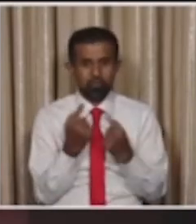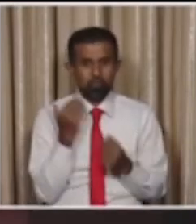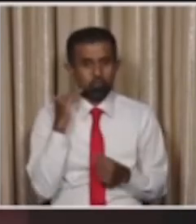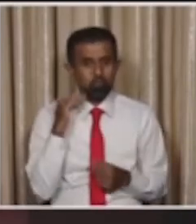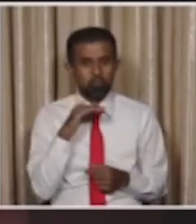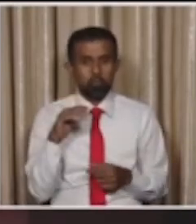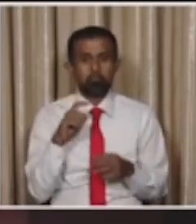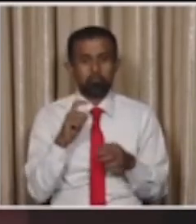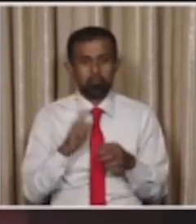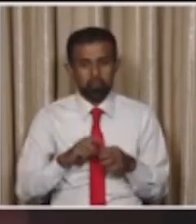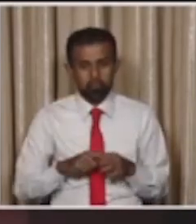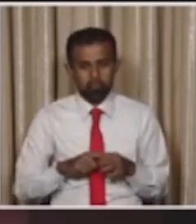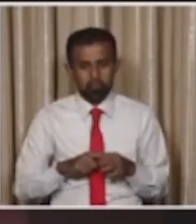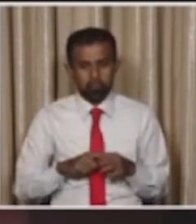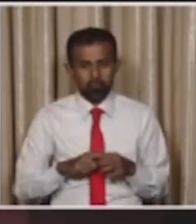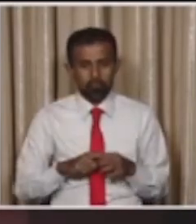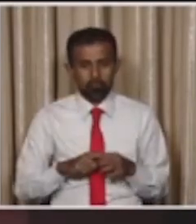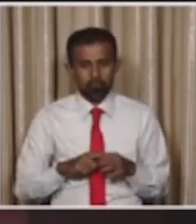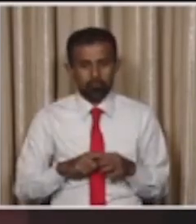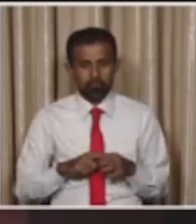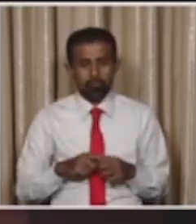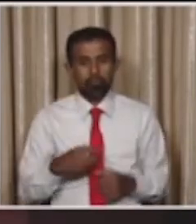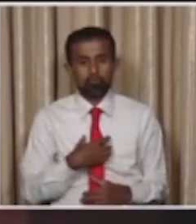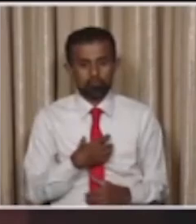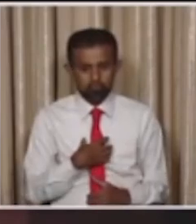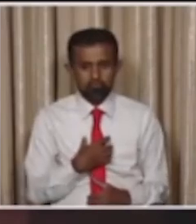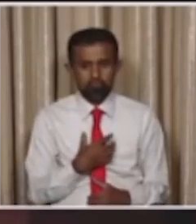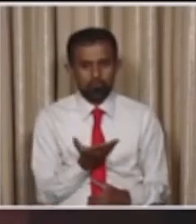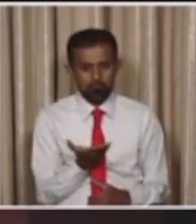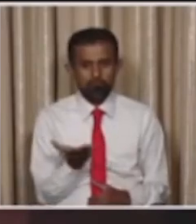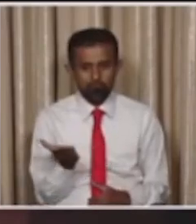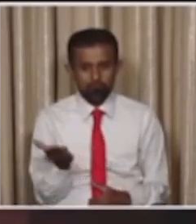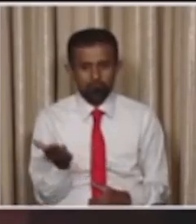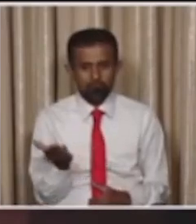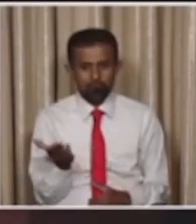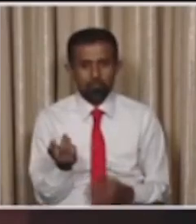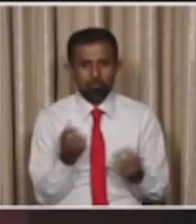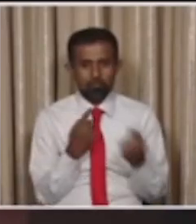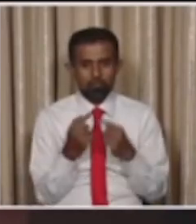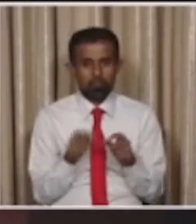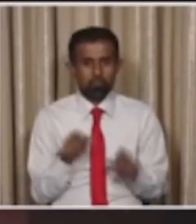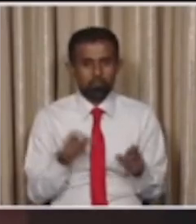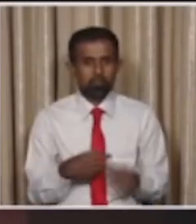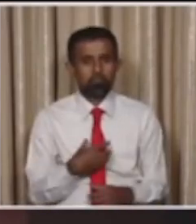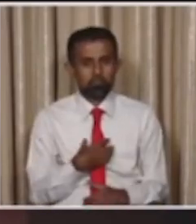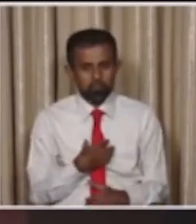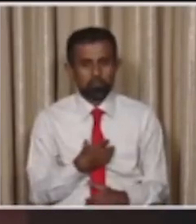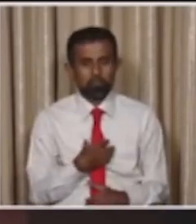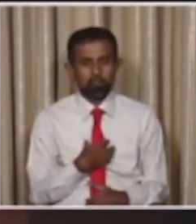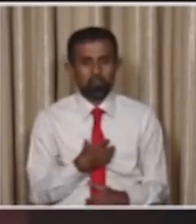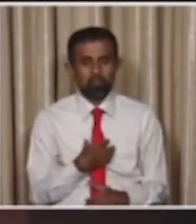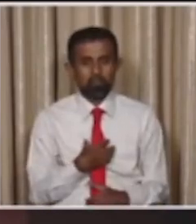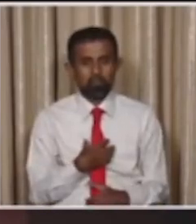ප්‍රශ්න. ඒ නිසා ඒ අය යම්කිසි වේදනාවකින් ඒ පිළිබිඹු කරන ජනතාවගේ වේදනාව. හරි,